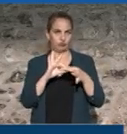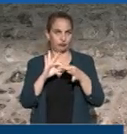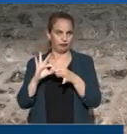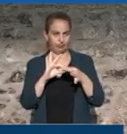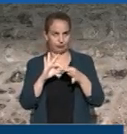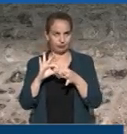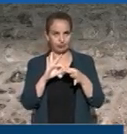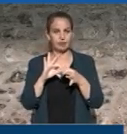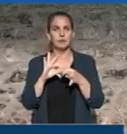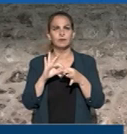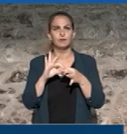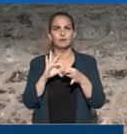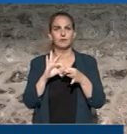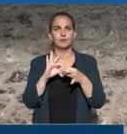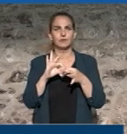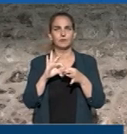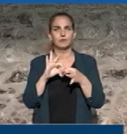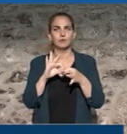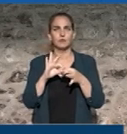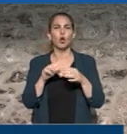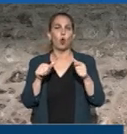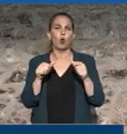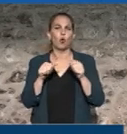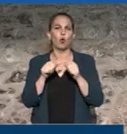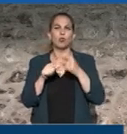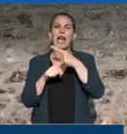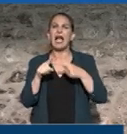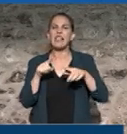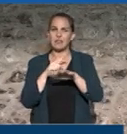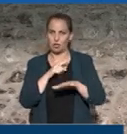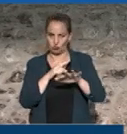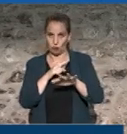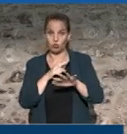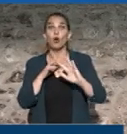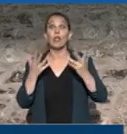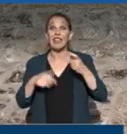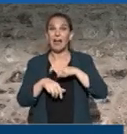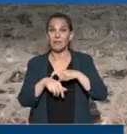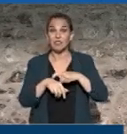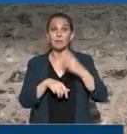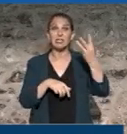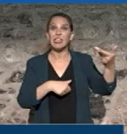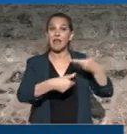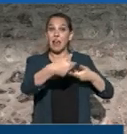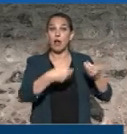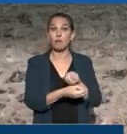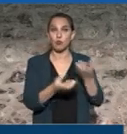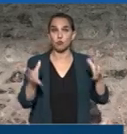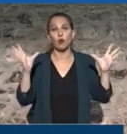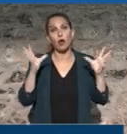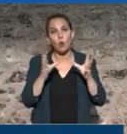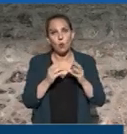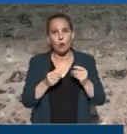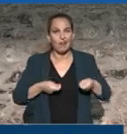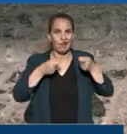τομέα, το έργο περί την Χερσόνησο, και ήδη έχουν κατατεθεί τρεις προσφορές για το μεγάλο κομμάτι της σύμβασης παραχώρησης για το